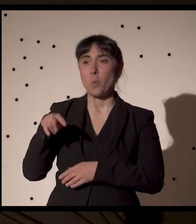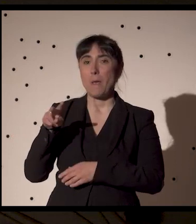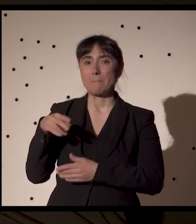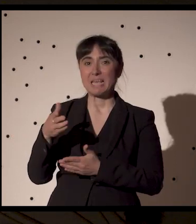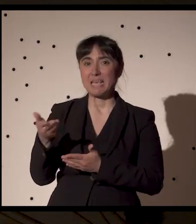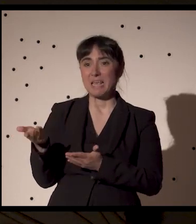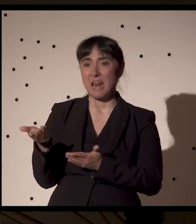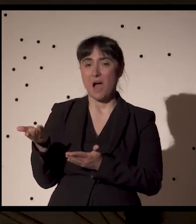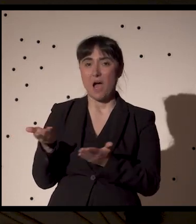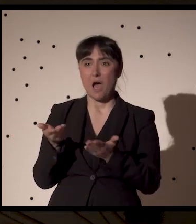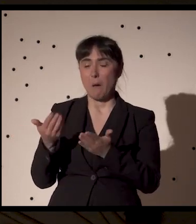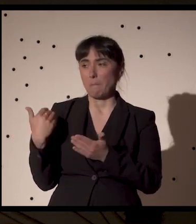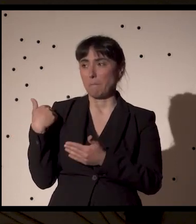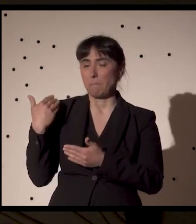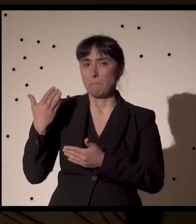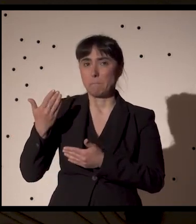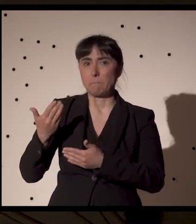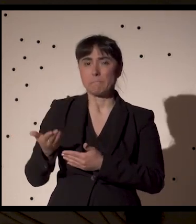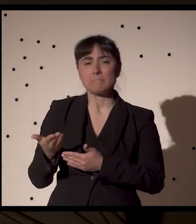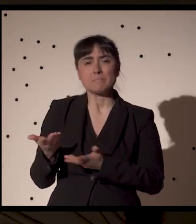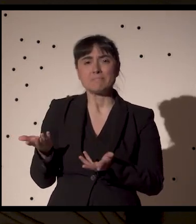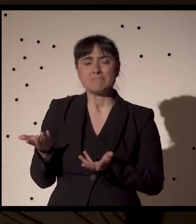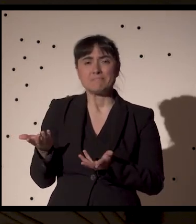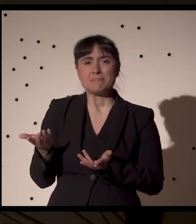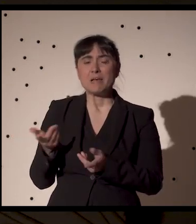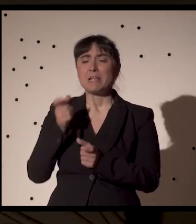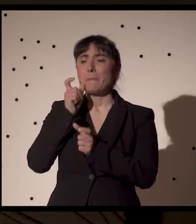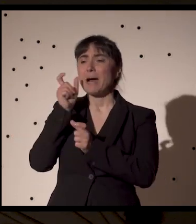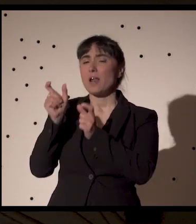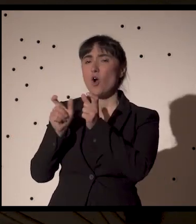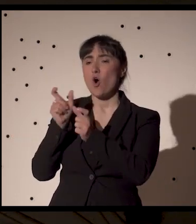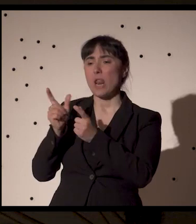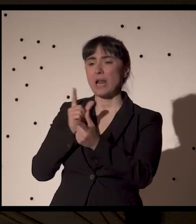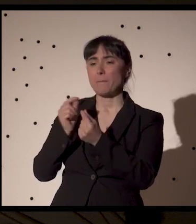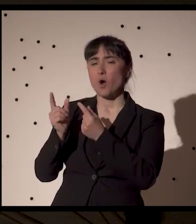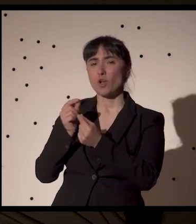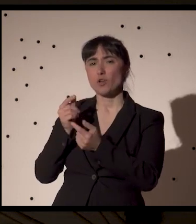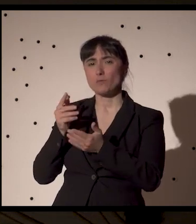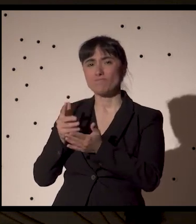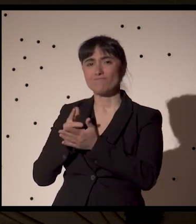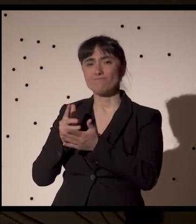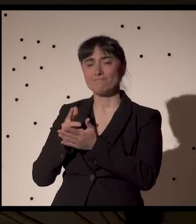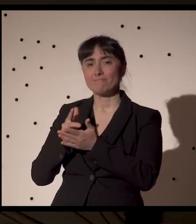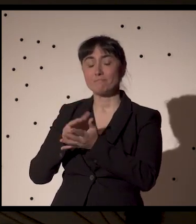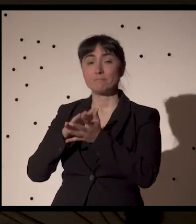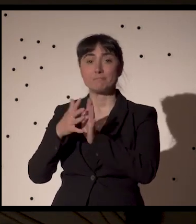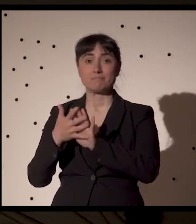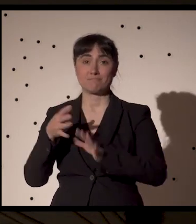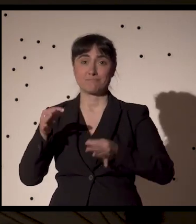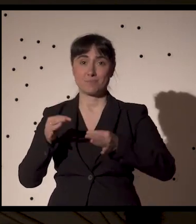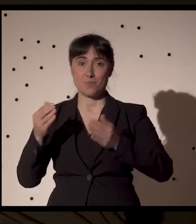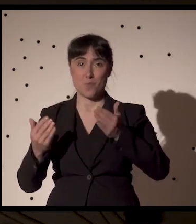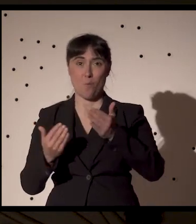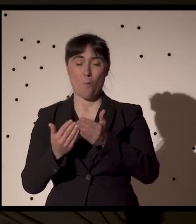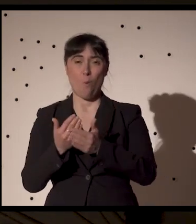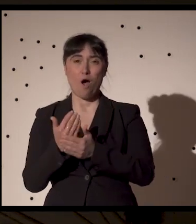rapporto conflittuale con la parola ha trovato un nuovo equilibrio e il linguaggio tornato ad assumere il